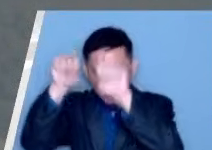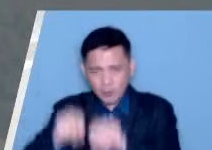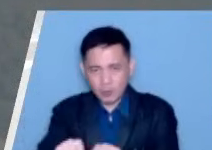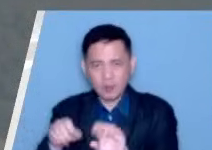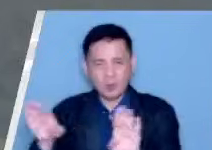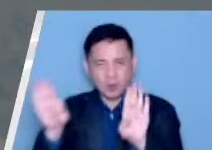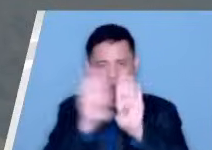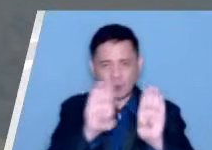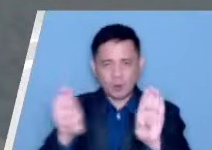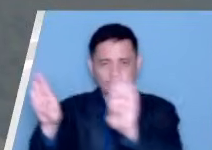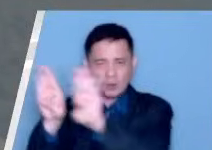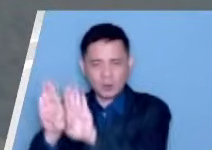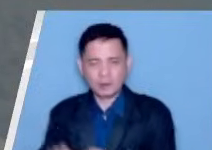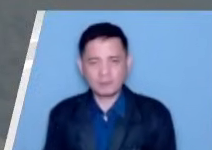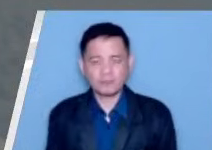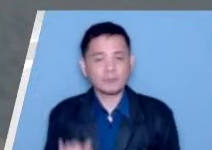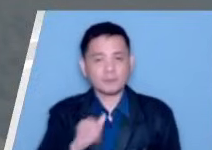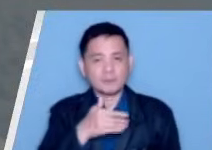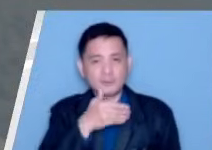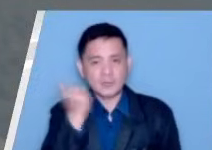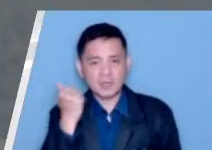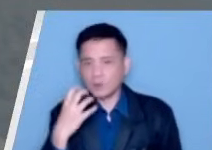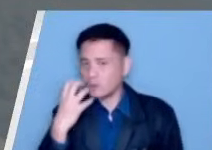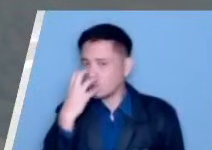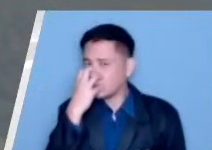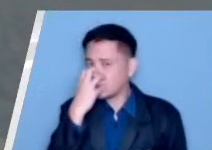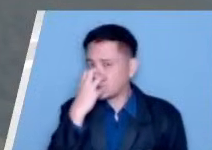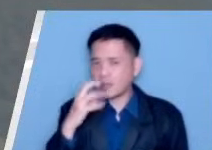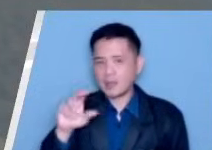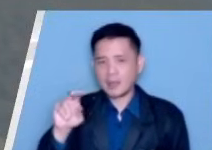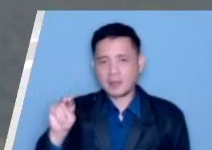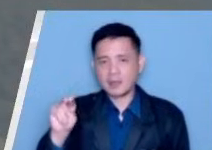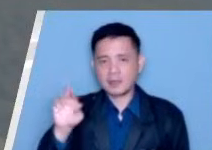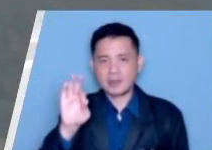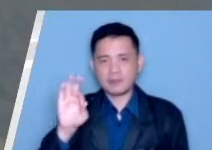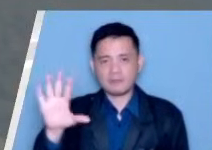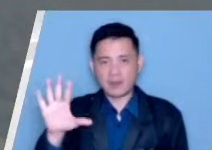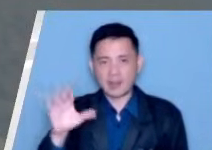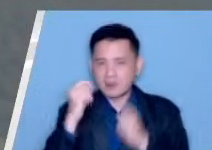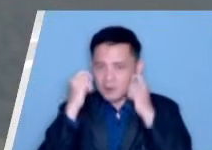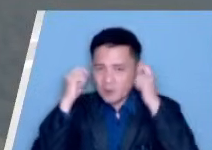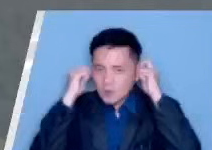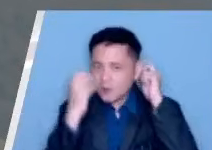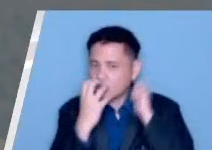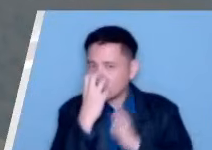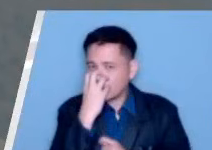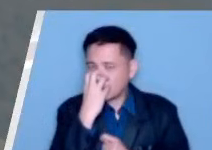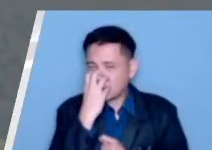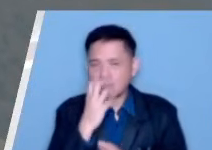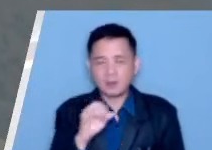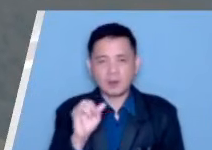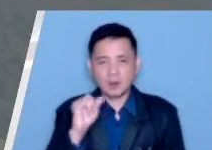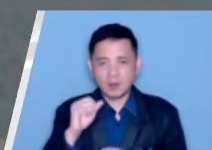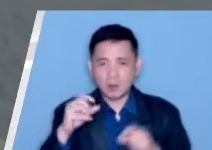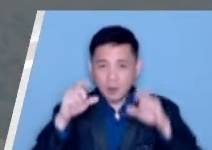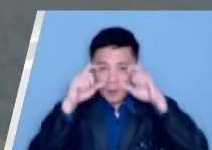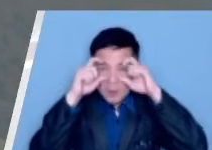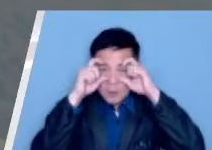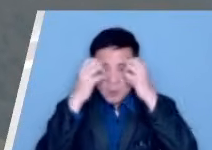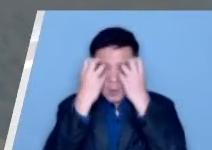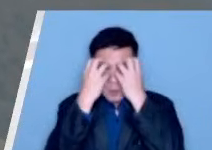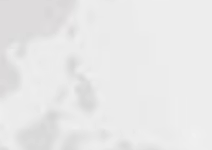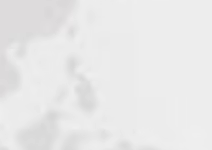Makakabuti rin daw na magsuot ng N95 mask, gayon din ng goggles o eyeglasses bilang proteksyon sa mata.